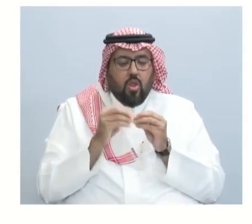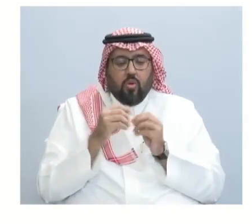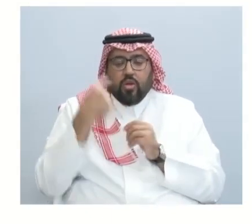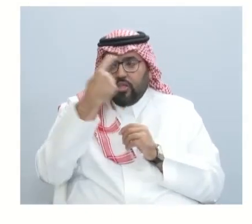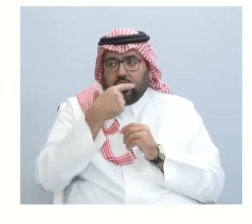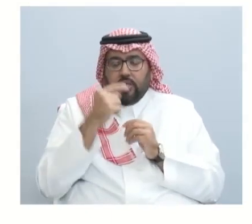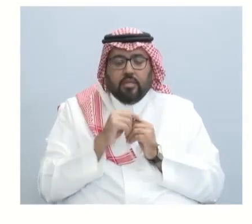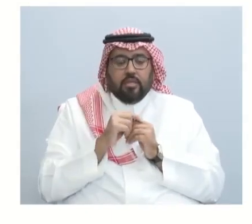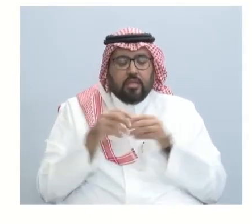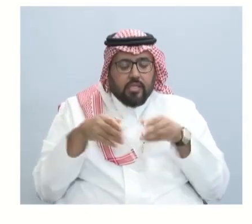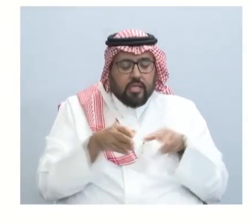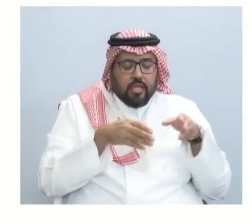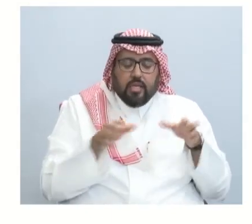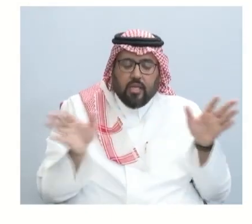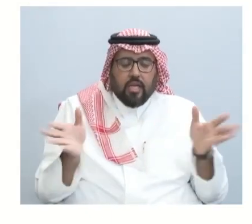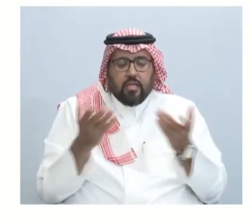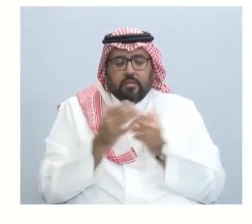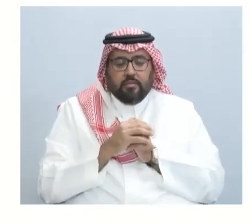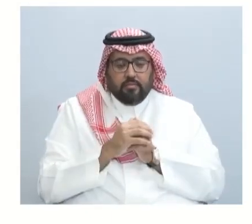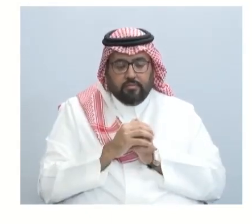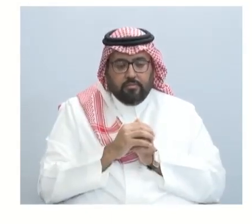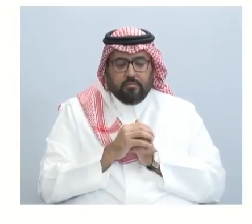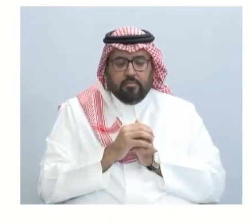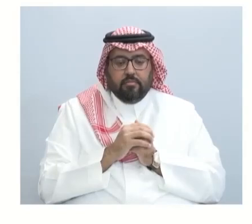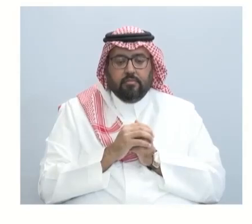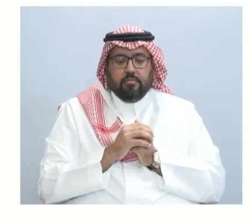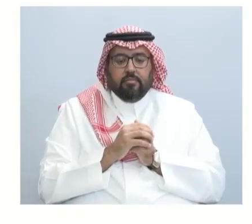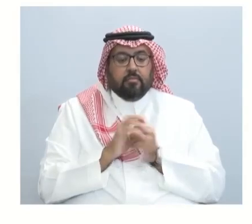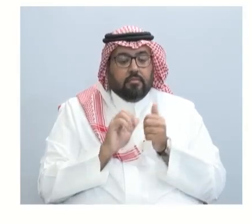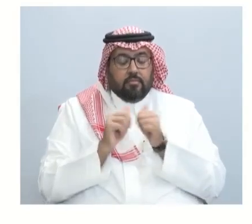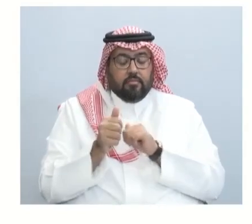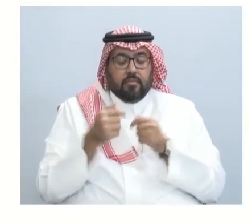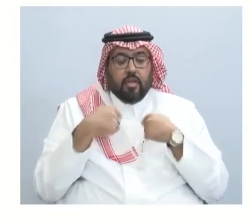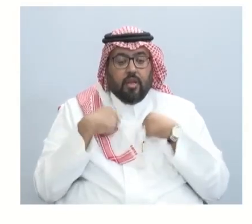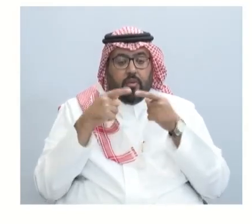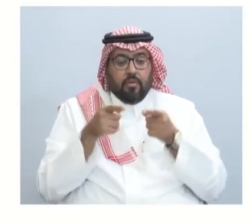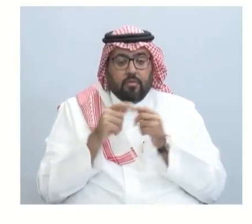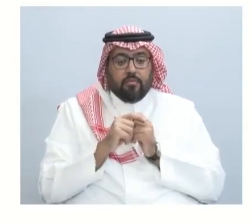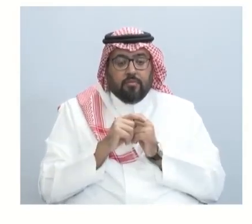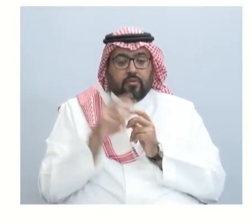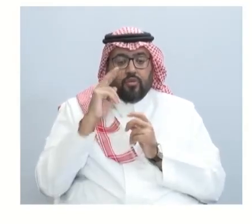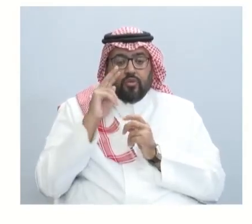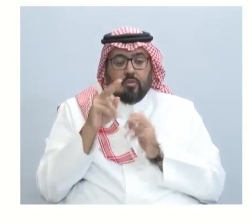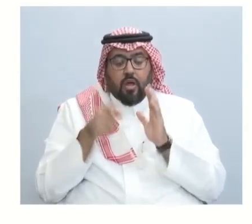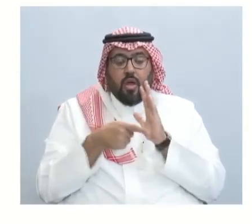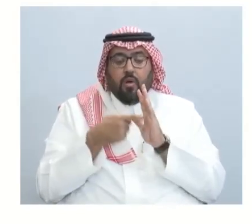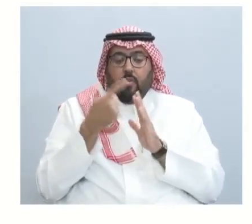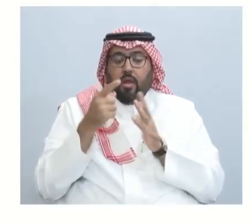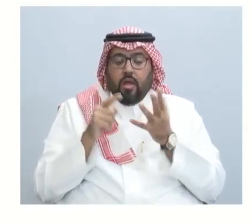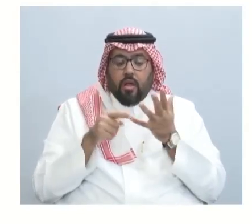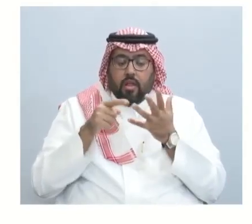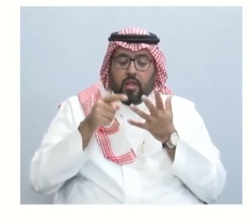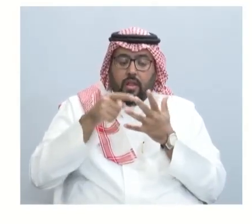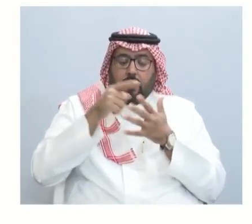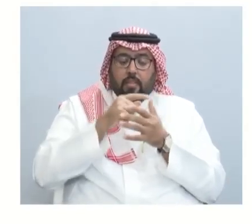بشكلها او باي طريقه فيزيائيه اخرى لننطلق واياكم ونشاهد اولى خطوات